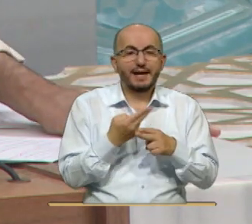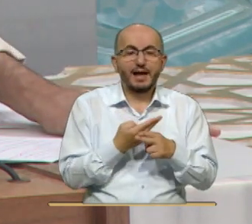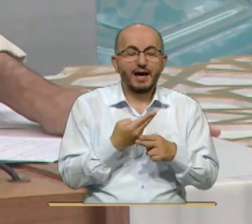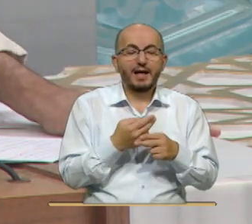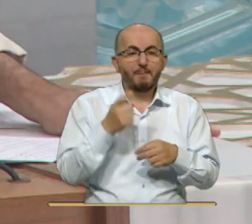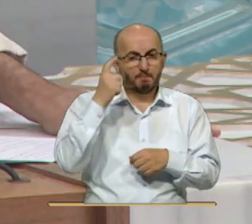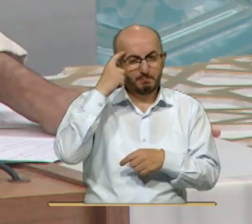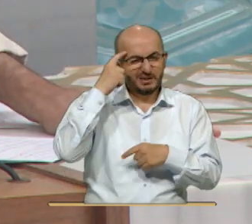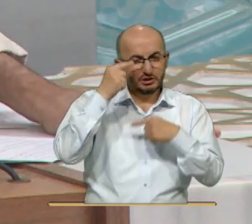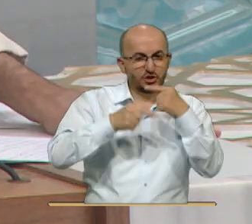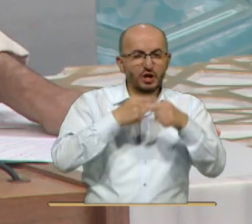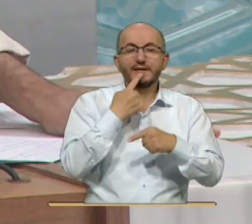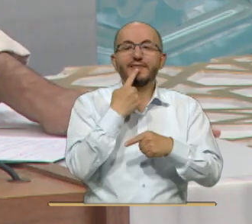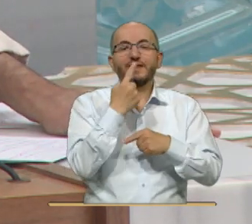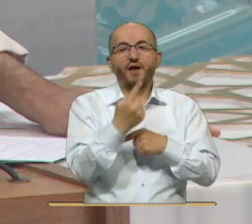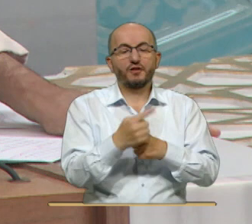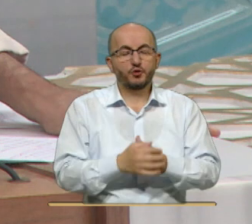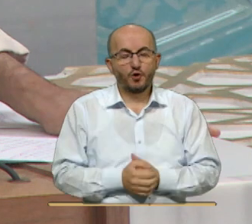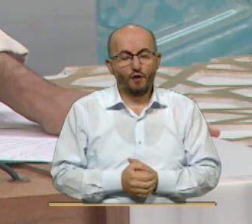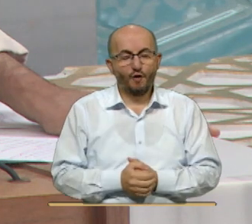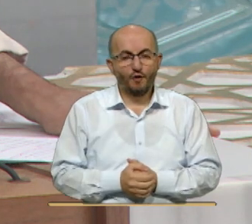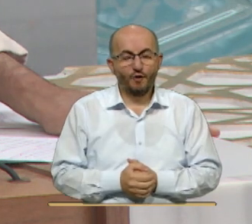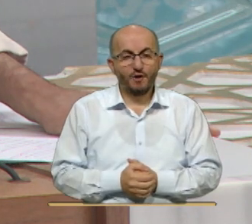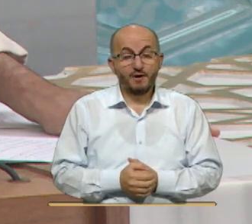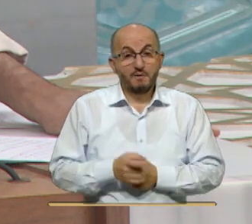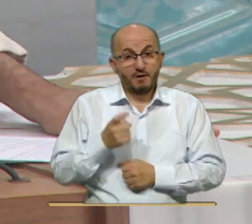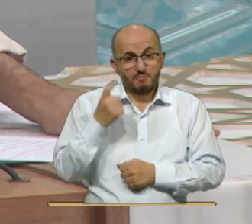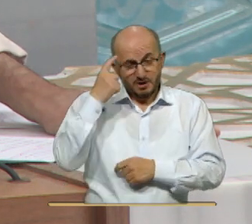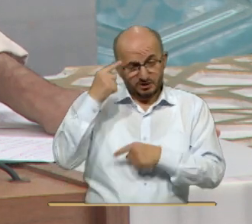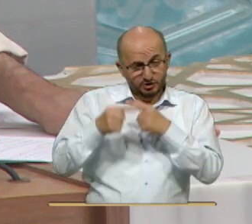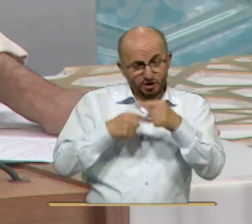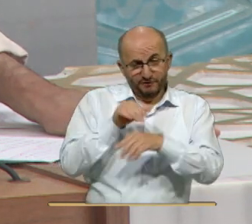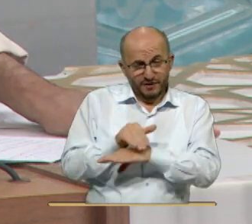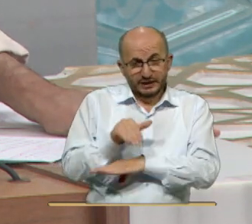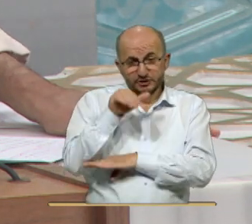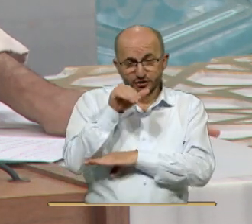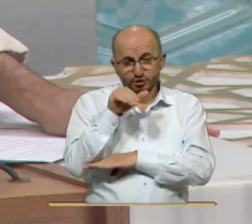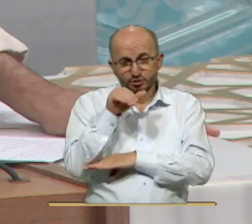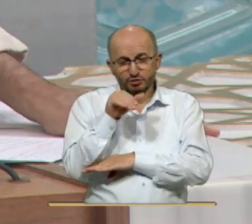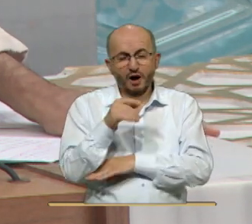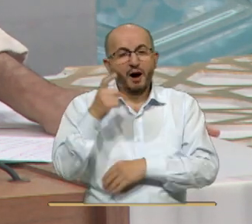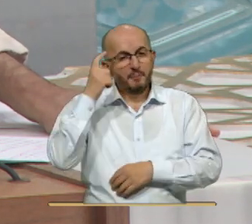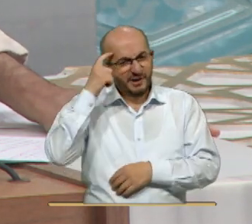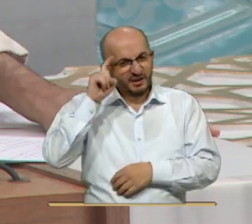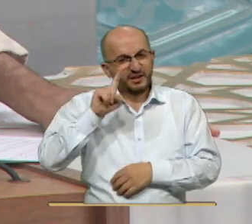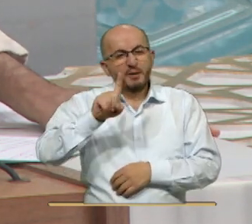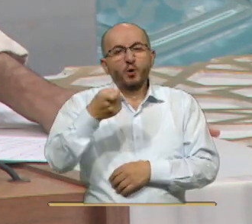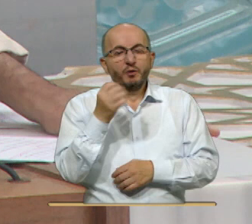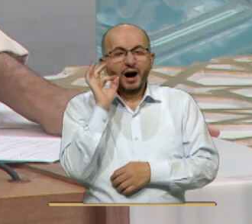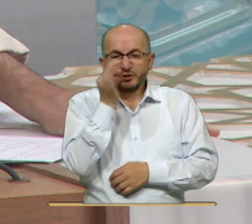bilgi çağı deniyor. Bilgi çağı. Bilgi çağında yaşıyor. Doğrudur. Bilgiye ulaşmak çok